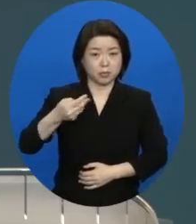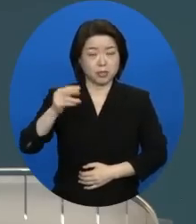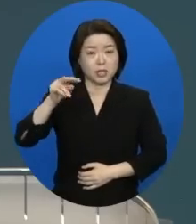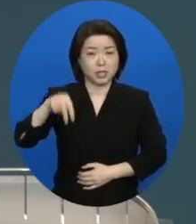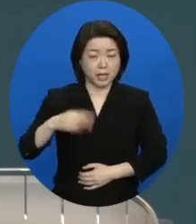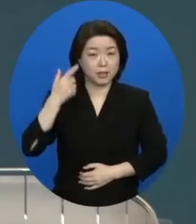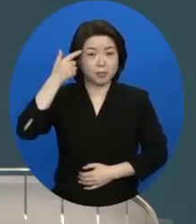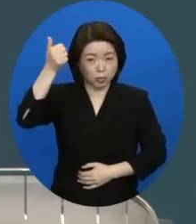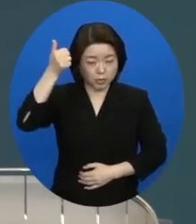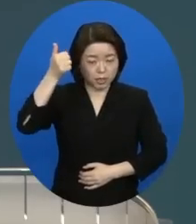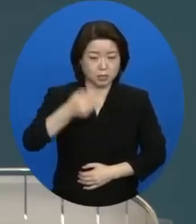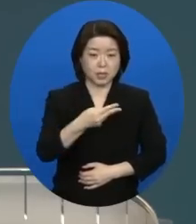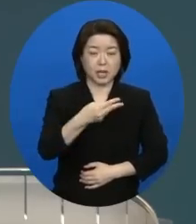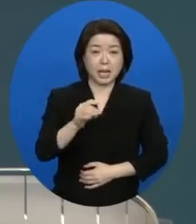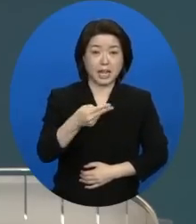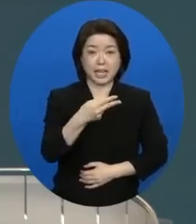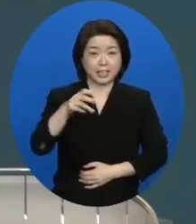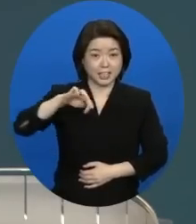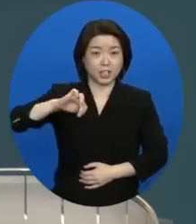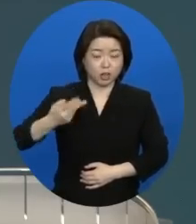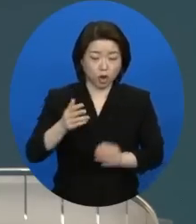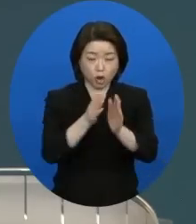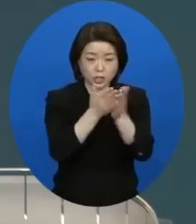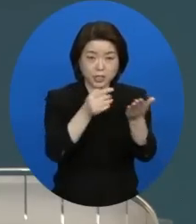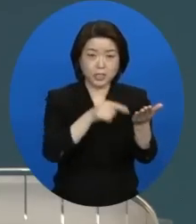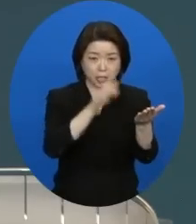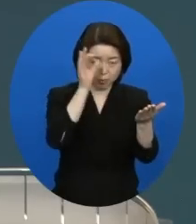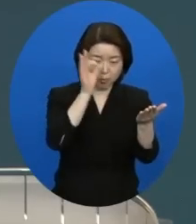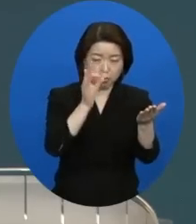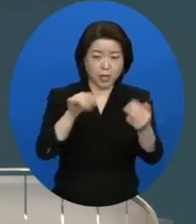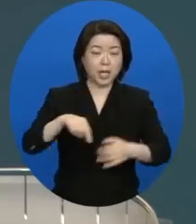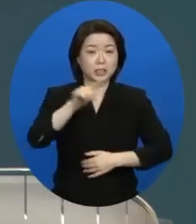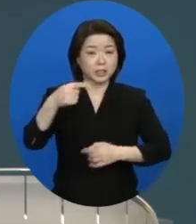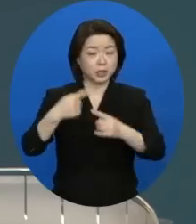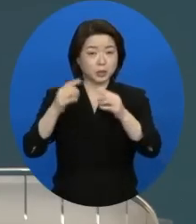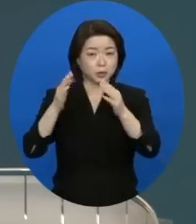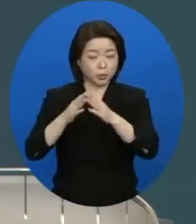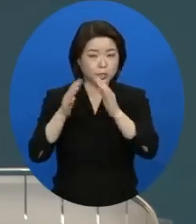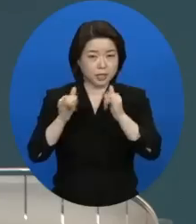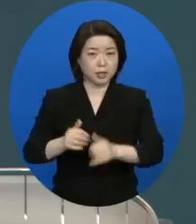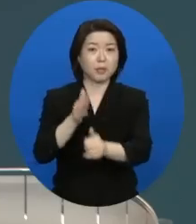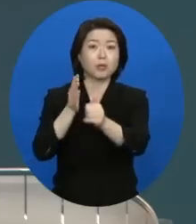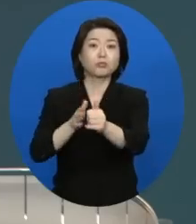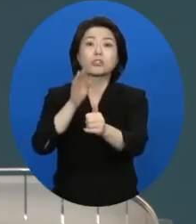레디칼이라는 책에서 그 교회 교인들에게 그런 당부를 하셨어요.